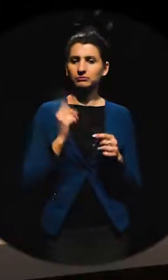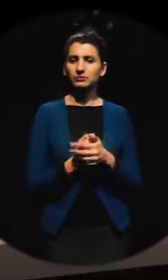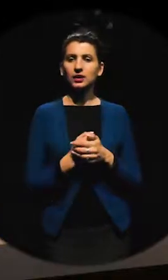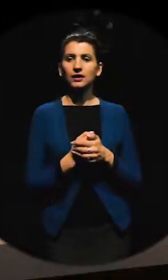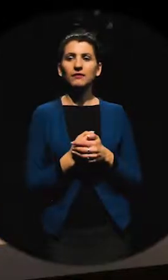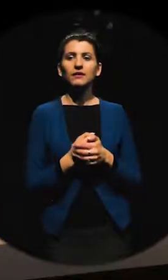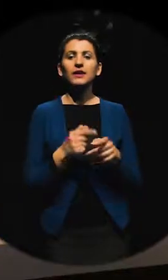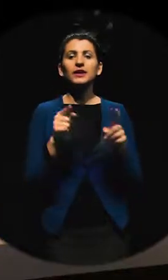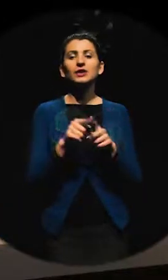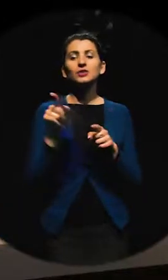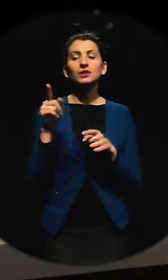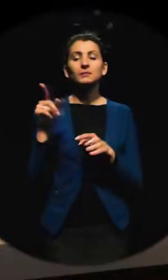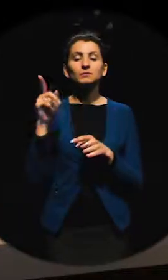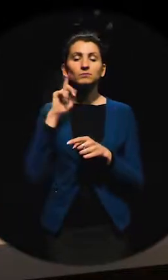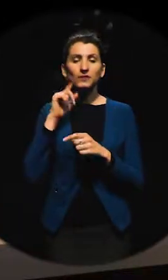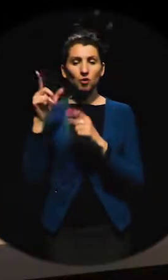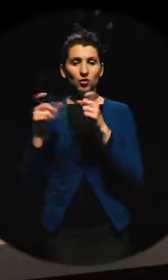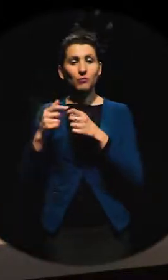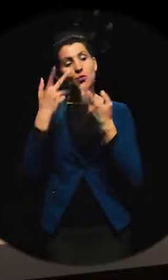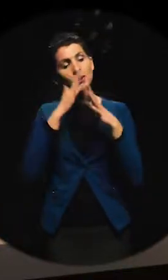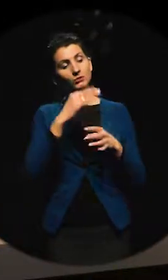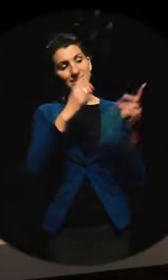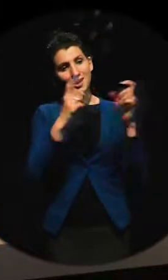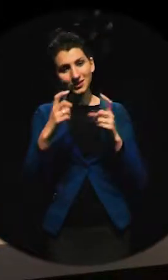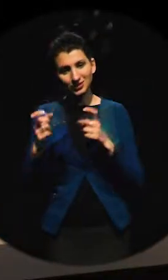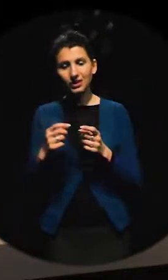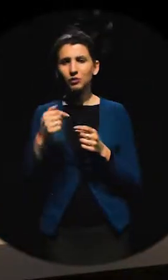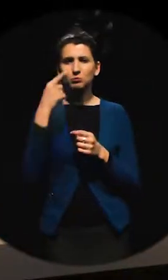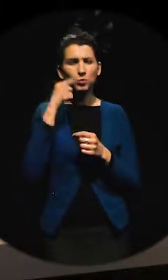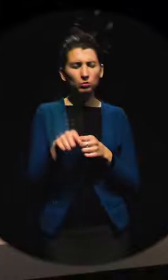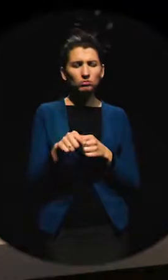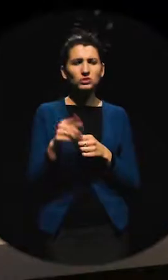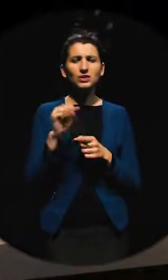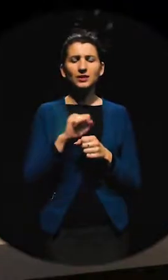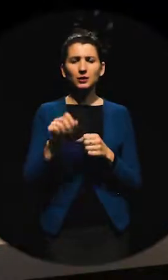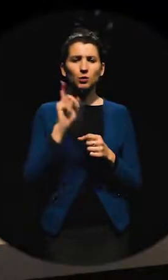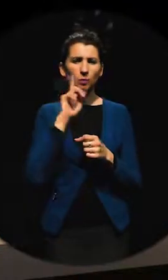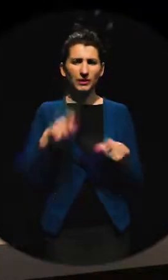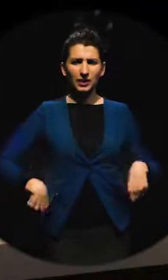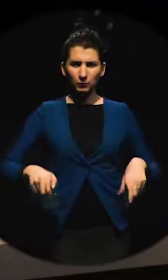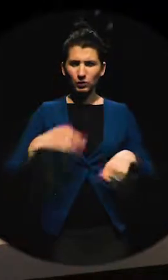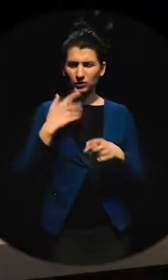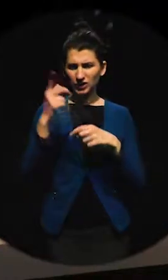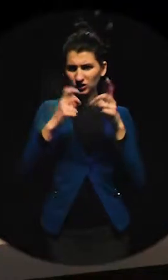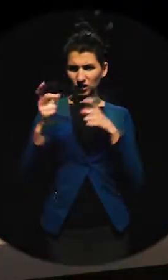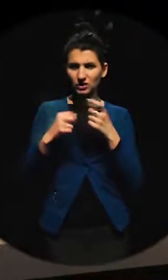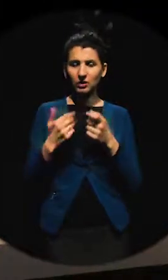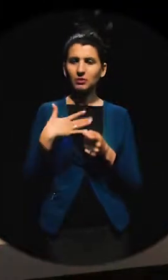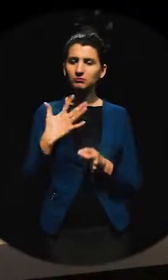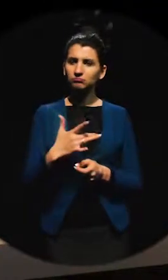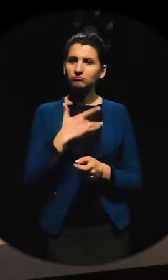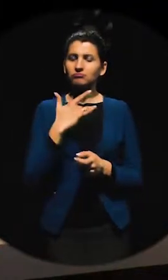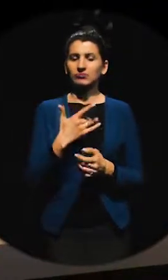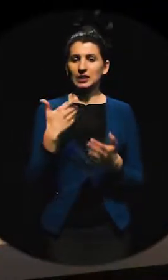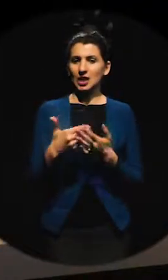Olin, pokazując te zdjęcia, jakby zauważył reakcję bardzo silną tego chłopaka, który jeździł na wózku i który mówił, że te zdjęcia bardzo go poruszyły, bo on pierwszy raz